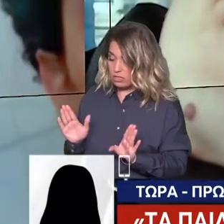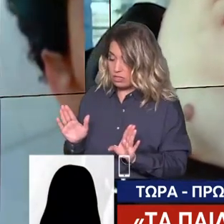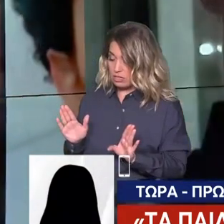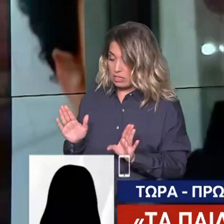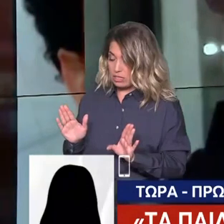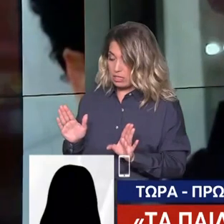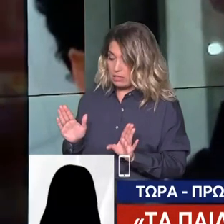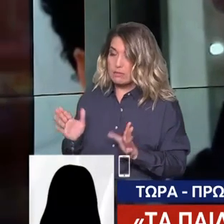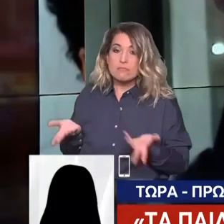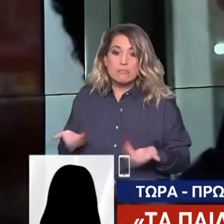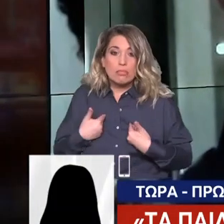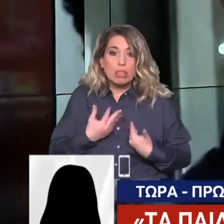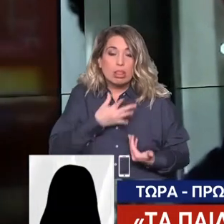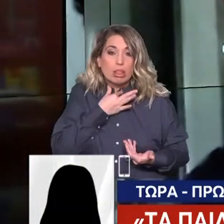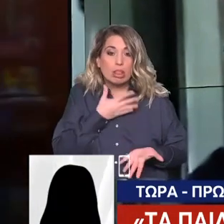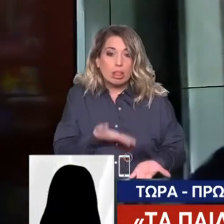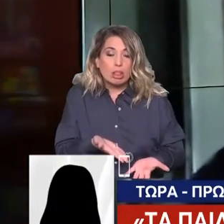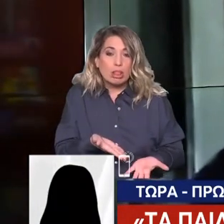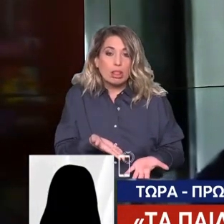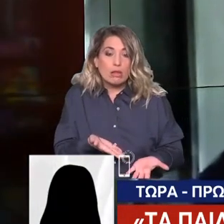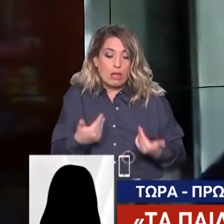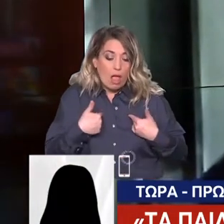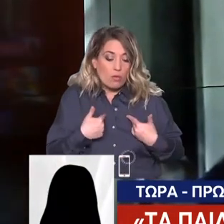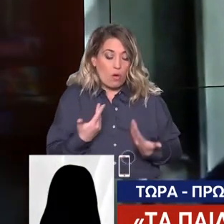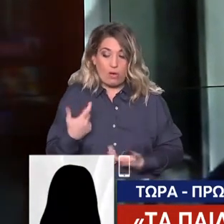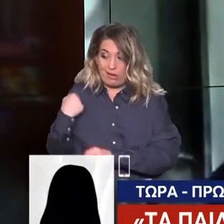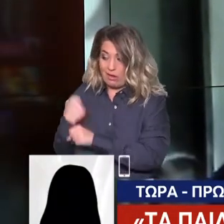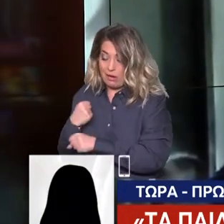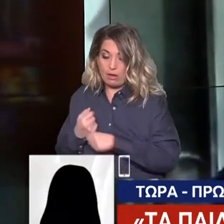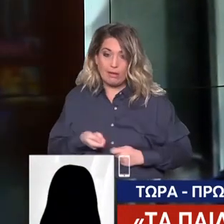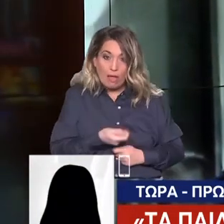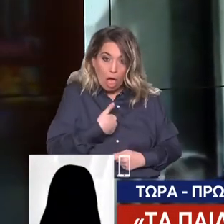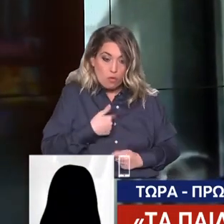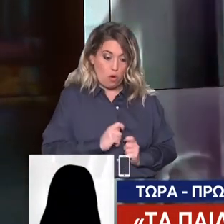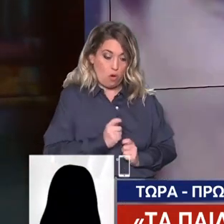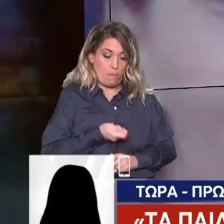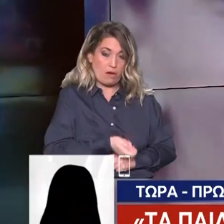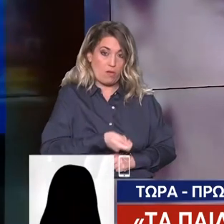Έπρεπε εγώ να το δω. Γιατί εγώ μεγάλωνα τα παιδιά, όχι αυτός.